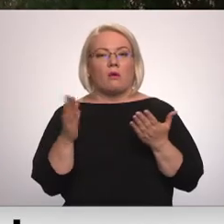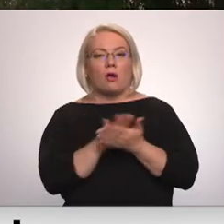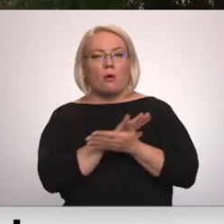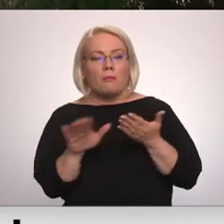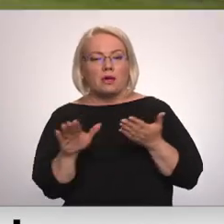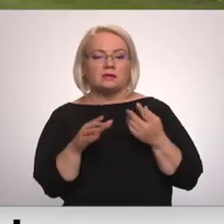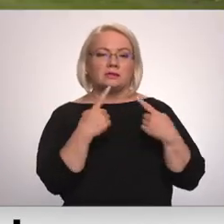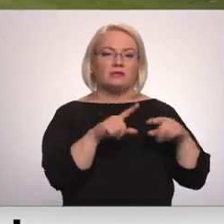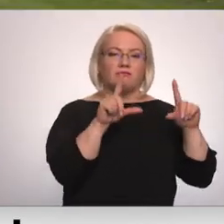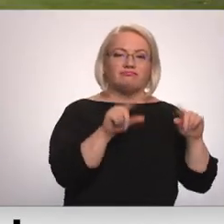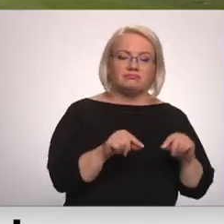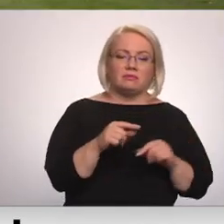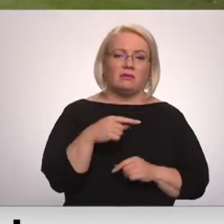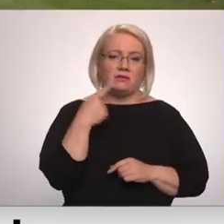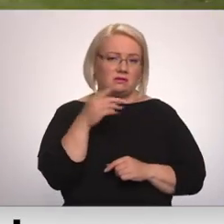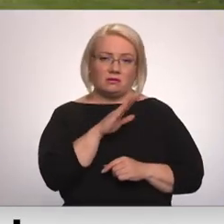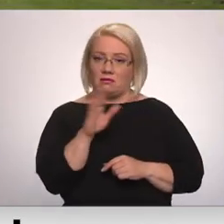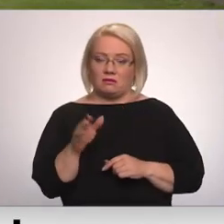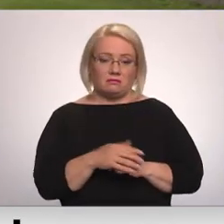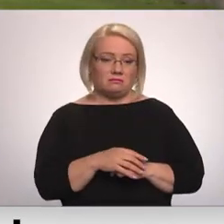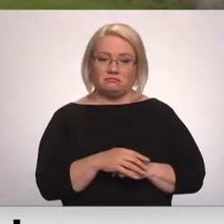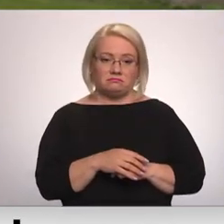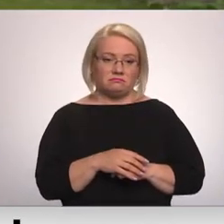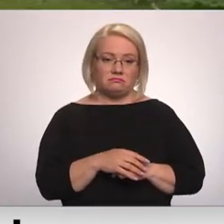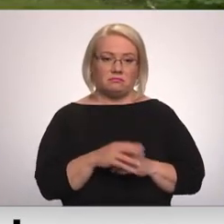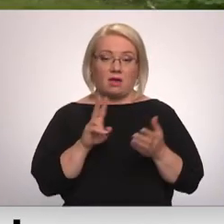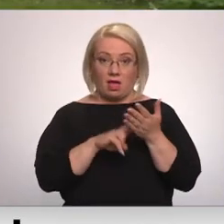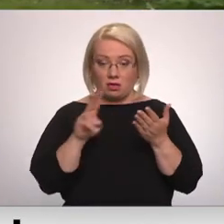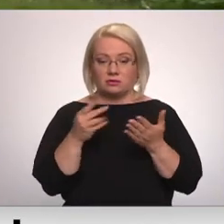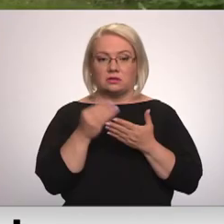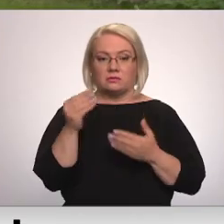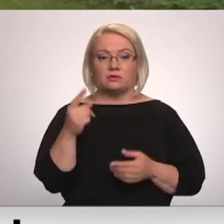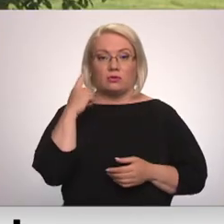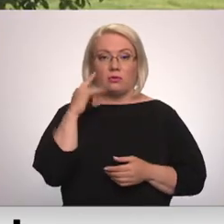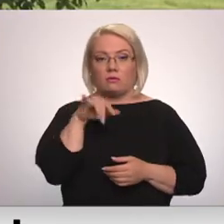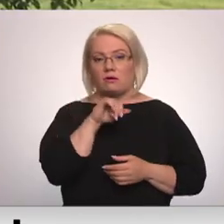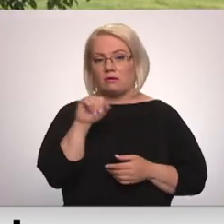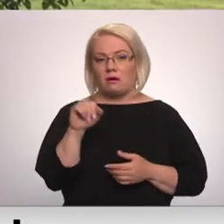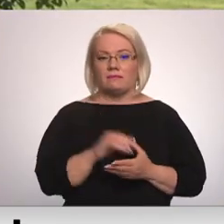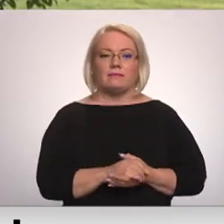rēķinu to? Nē. Varēsiet atļausieties? Es domāju, ka jā.